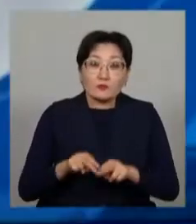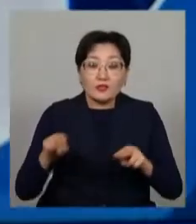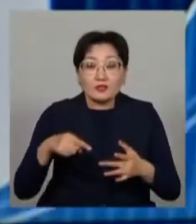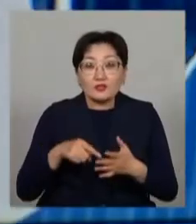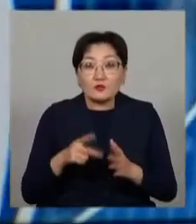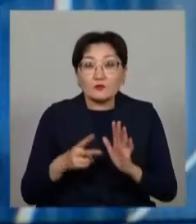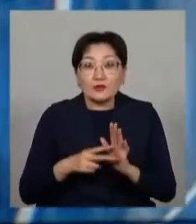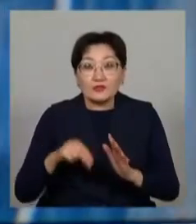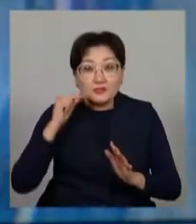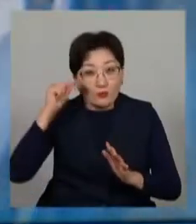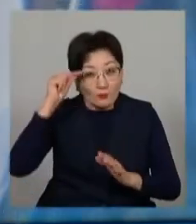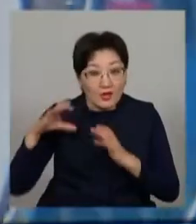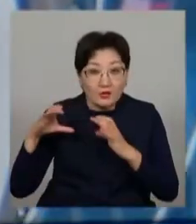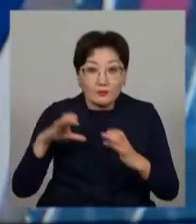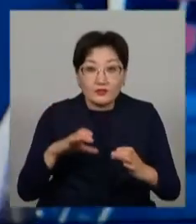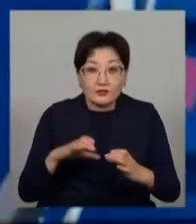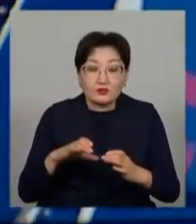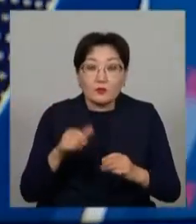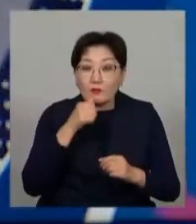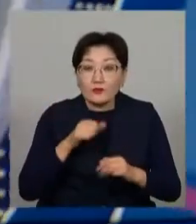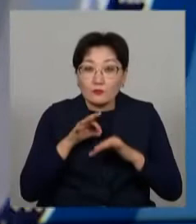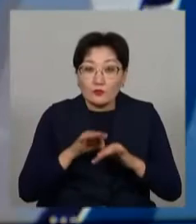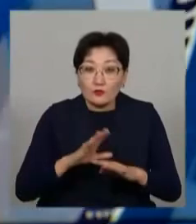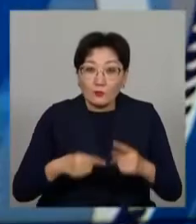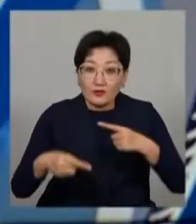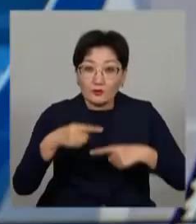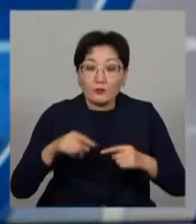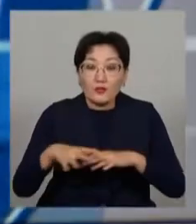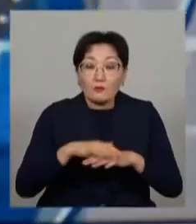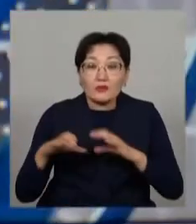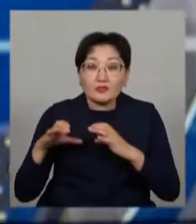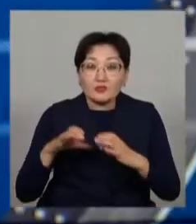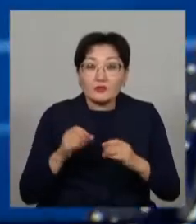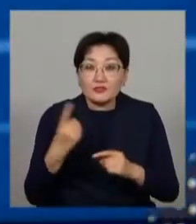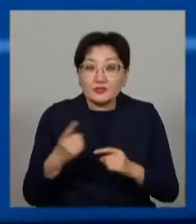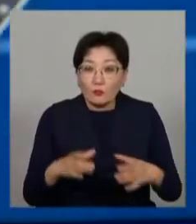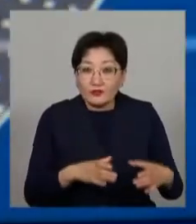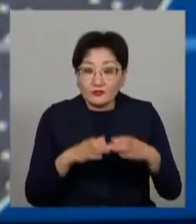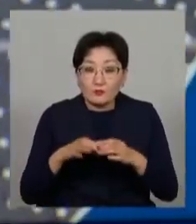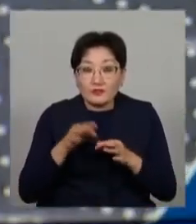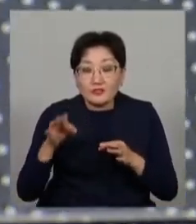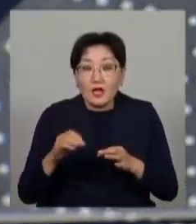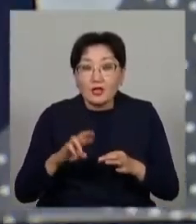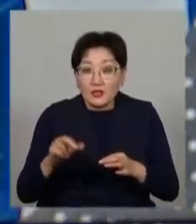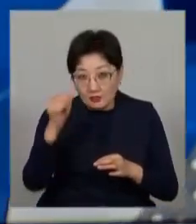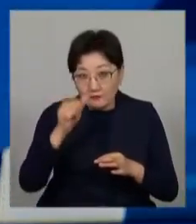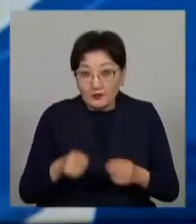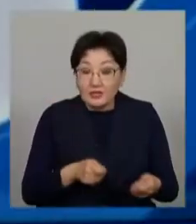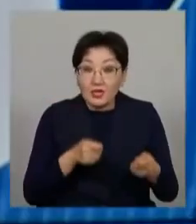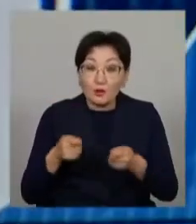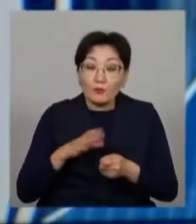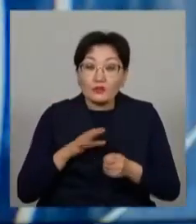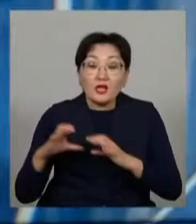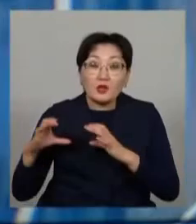Петропавлда 7 қытайлық автобус тест-драйвтан өтпеген үшін кері қайтарылды. Қоғамдық көліктердің алғашқы партиясы облысқа қаңтар айында әкелінген еді.